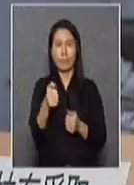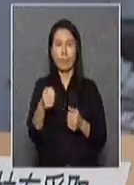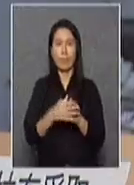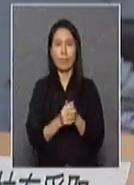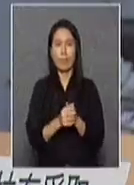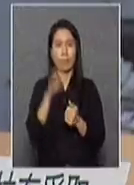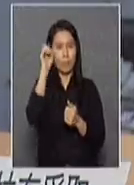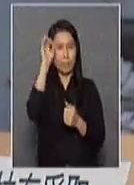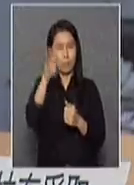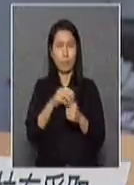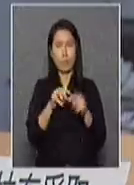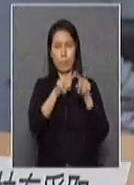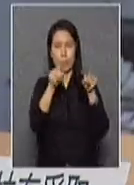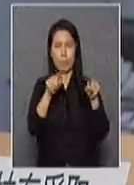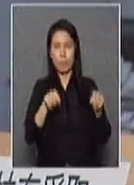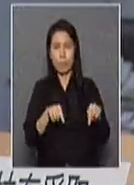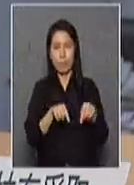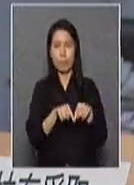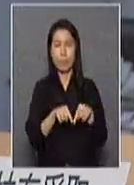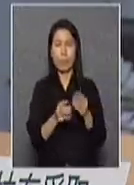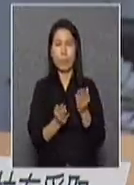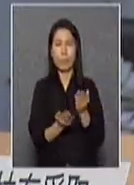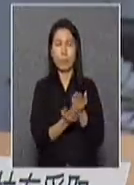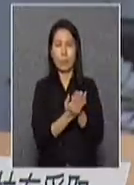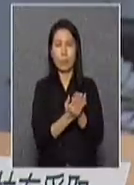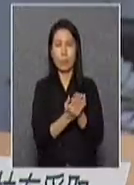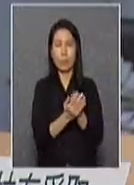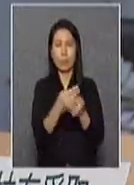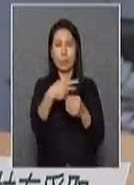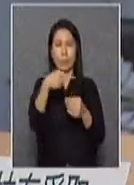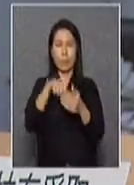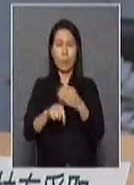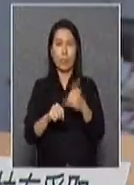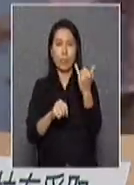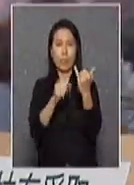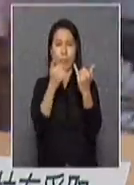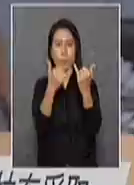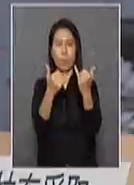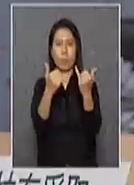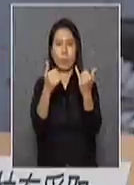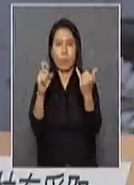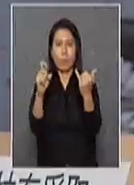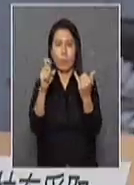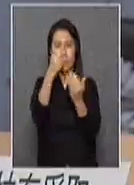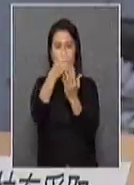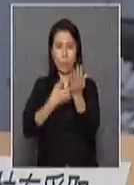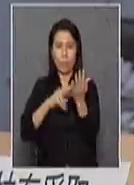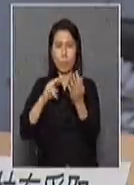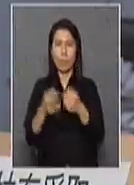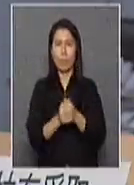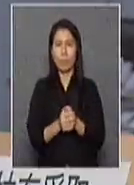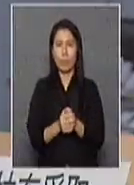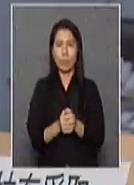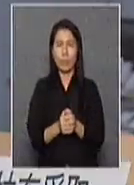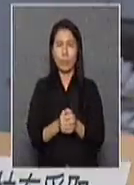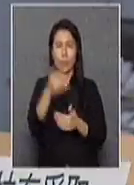動議載列於講稿附錄二的第669項